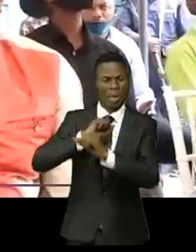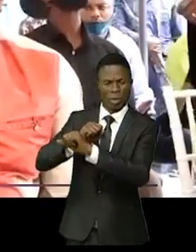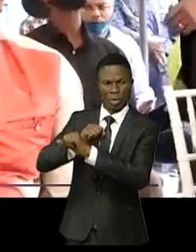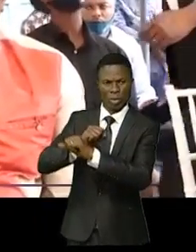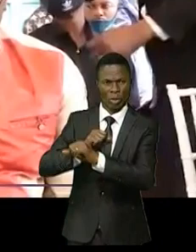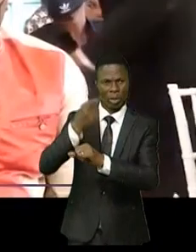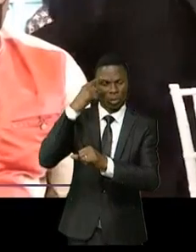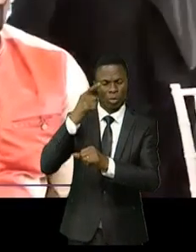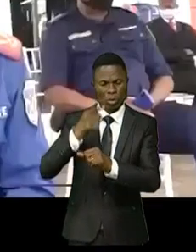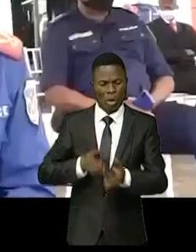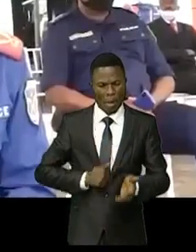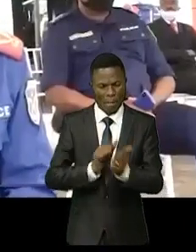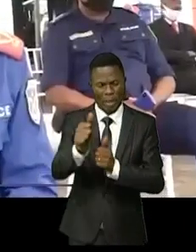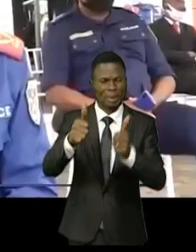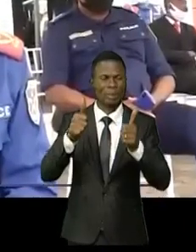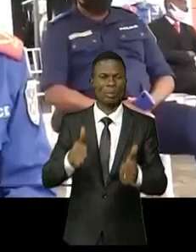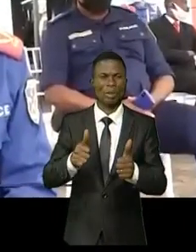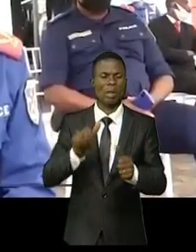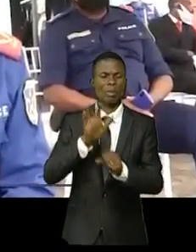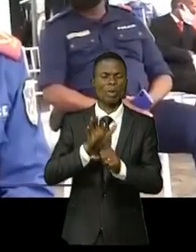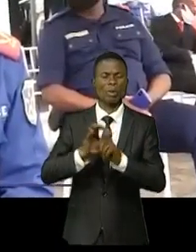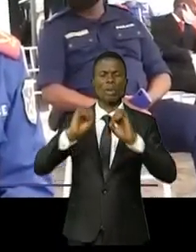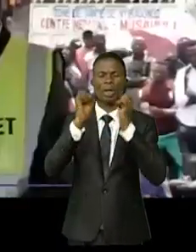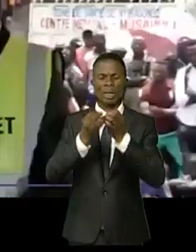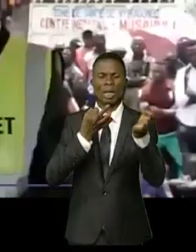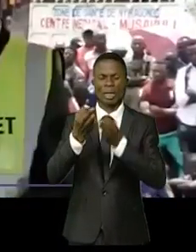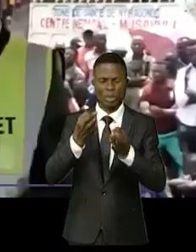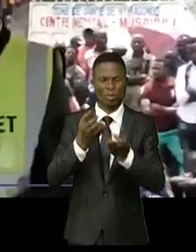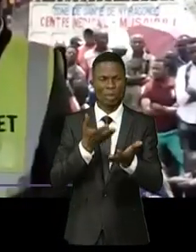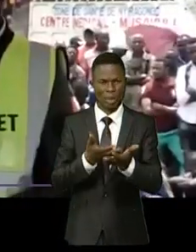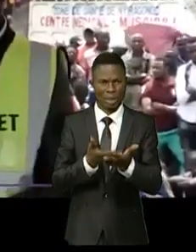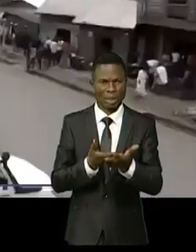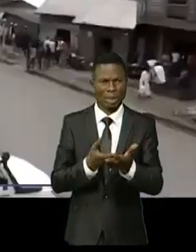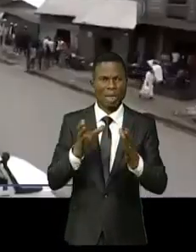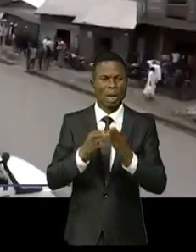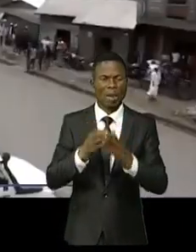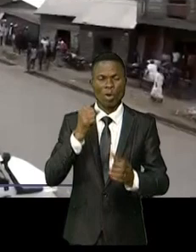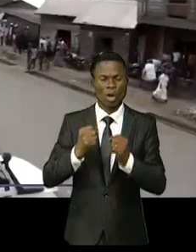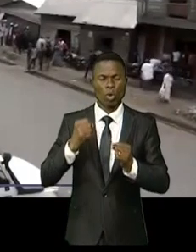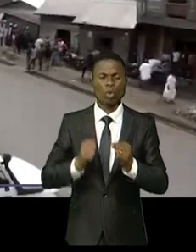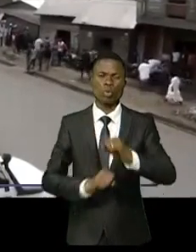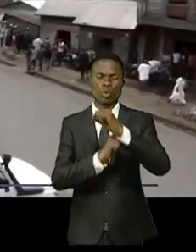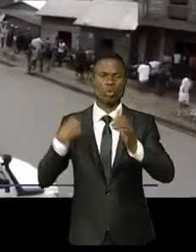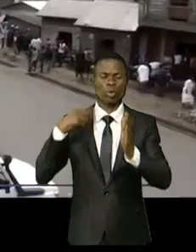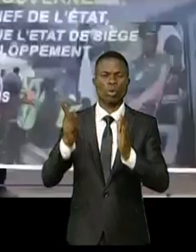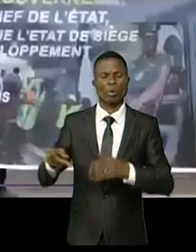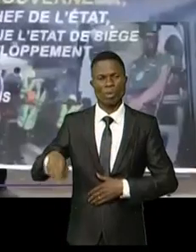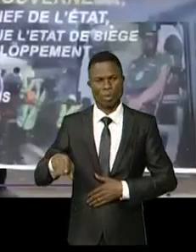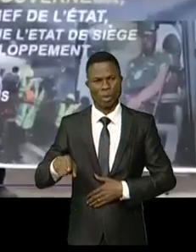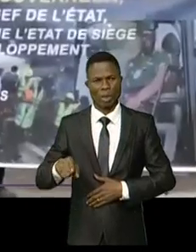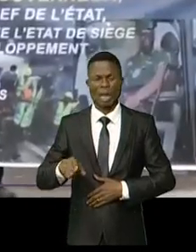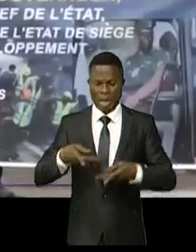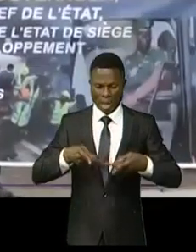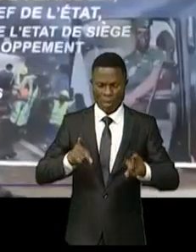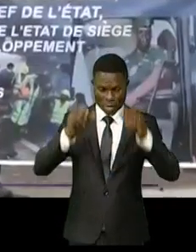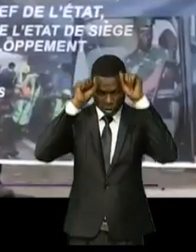pour une circulation fluide, a précisé la société qui a exécuté les travaux avec les efforts du gouvernement provincial. Sous la houlette du chef de